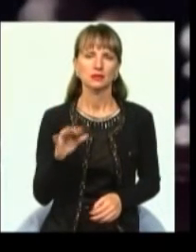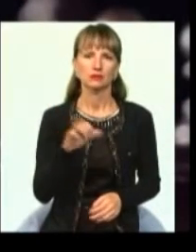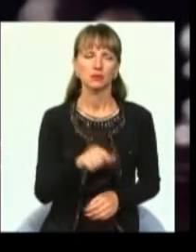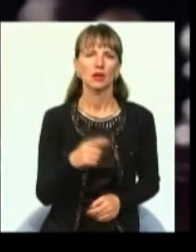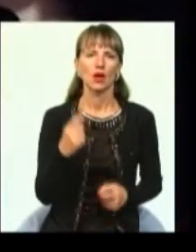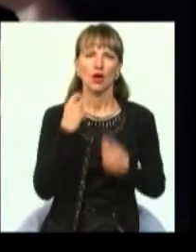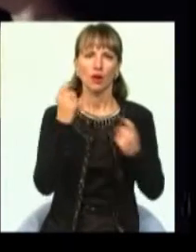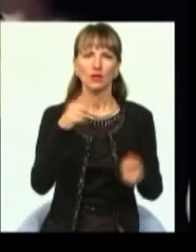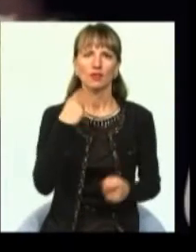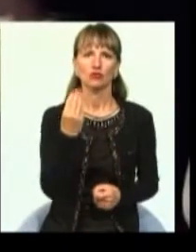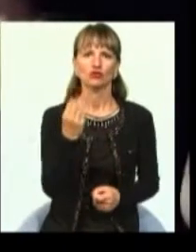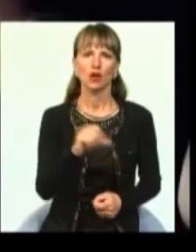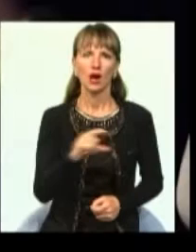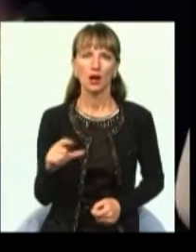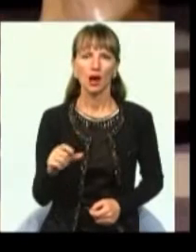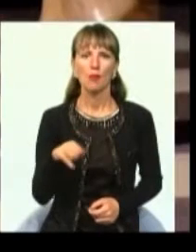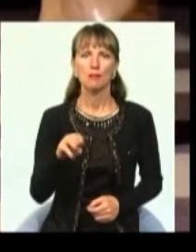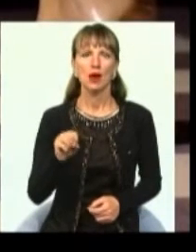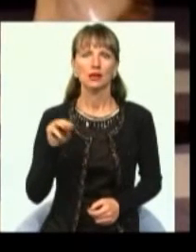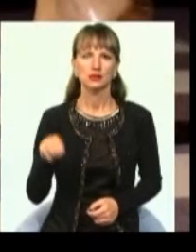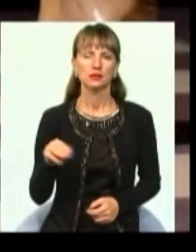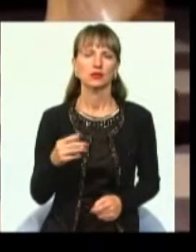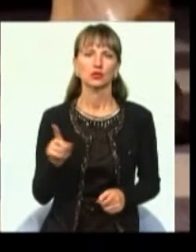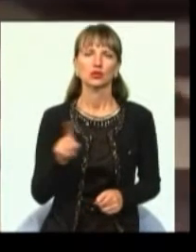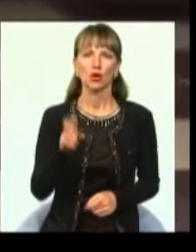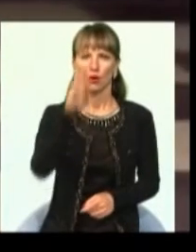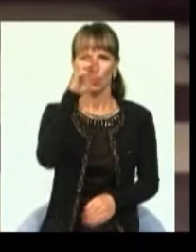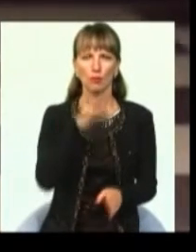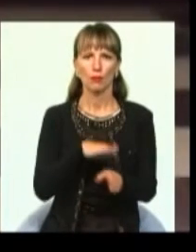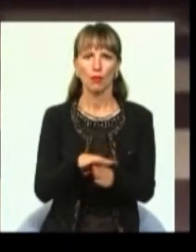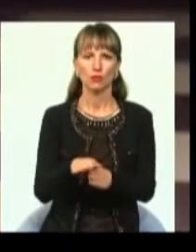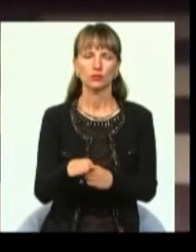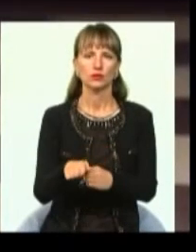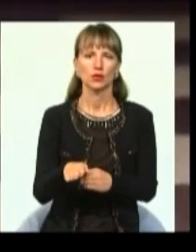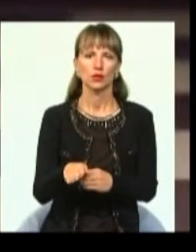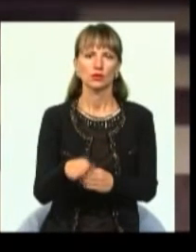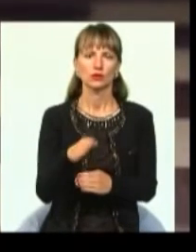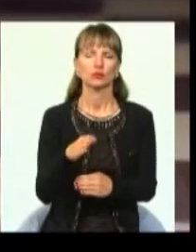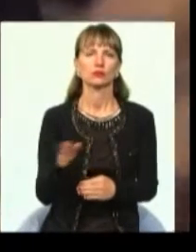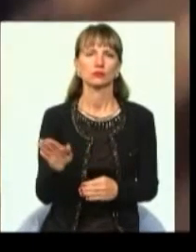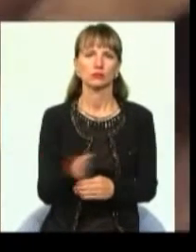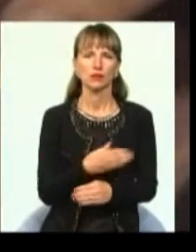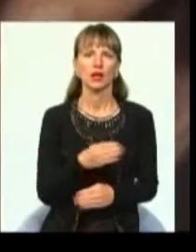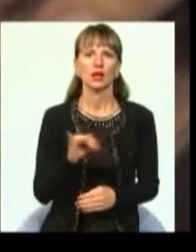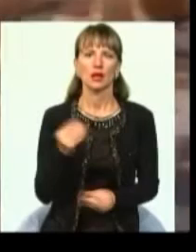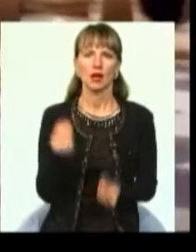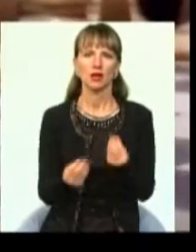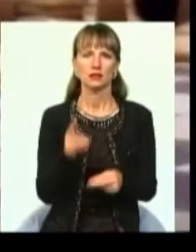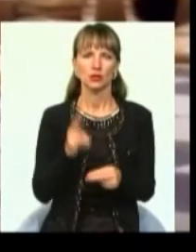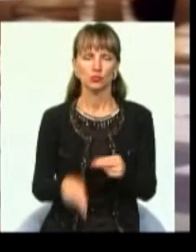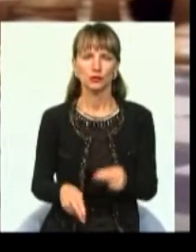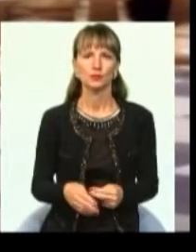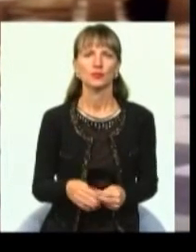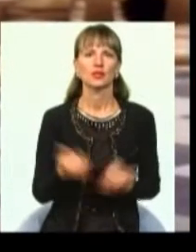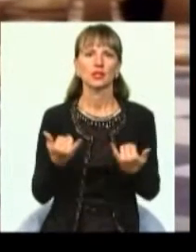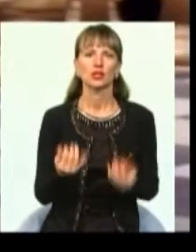голосно виголошували слово «шах», а мат означав, що король повністю атакований і гра завершується перемогою одного із гравців. Зараз для